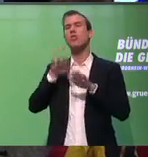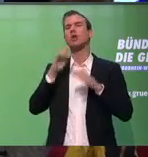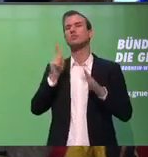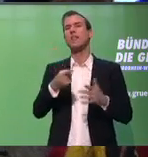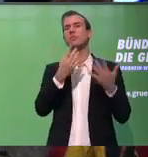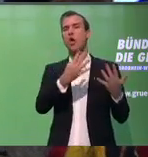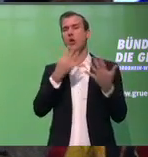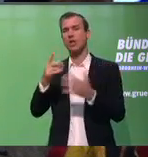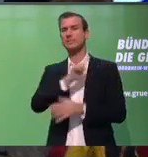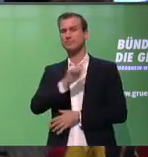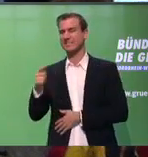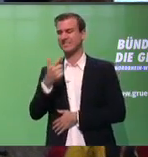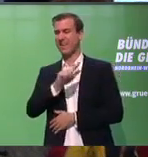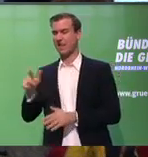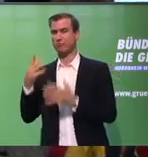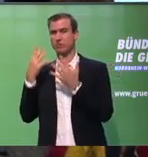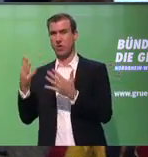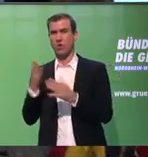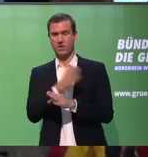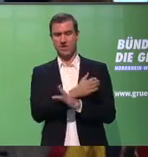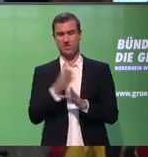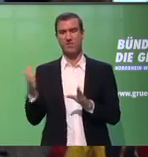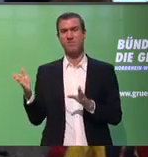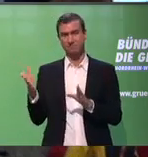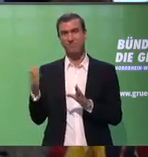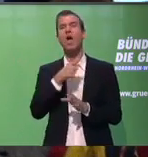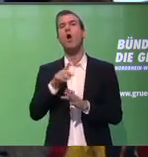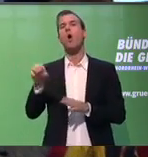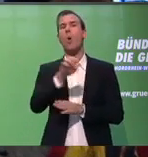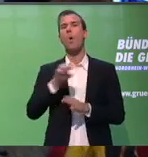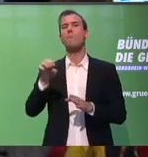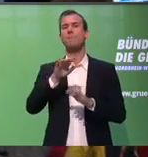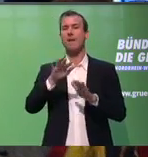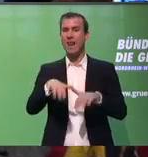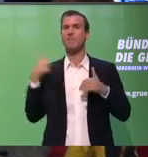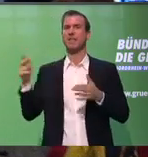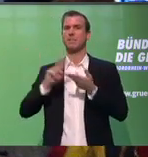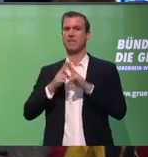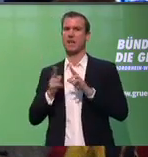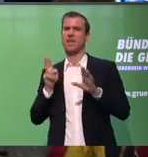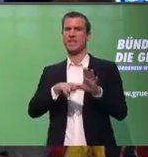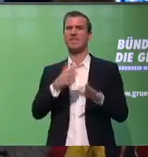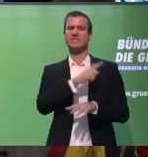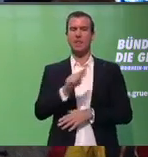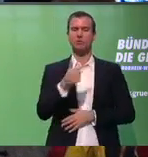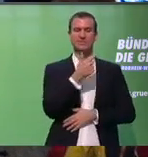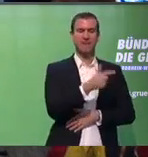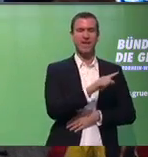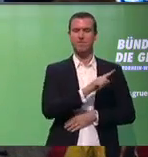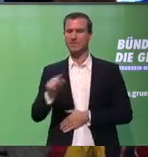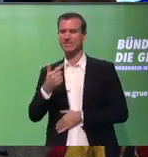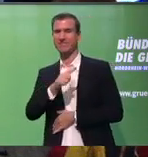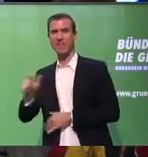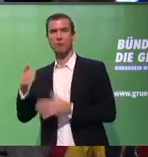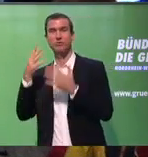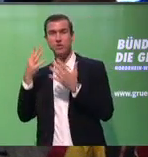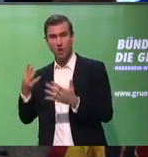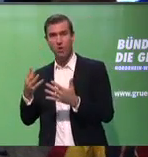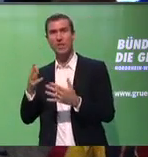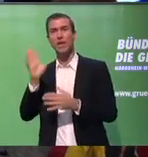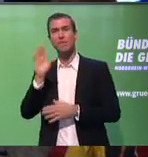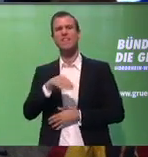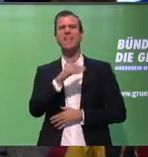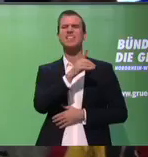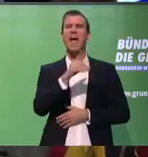bis 2009, Mitglied des Europaparlaments und 2002 bis 2009 zusammen mit